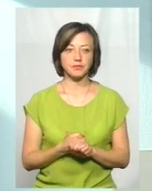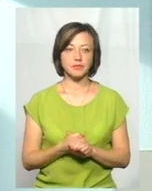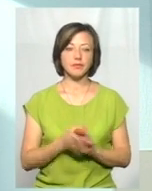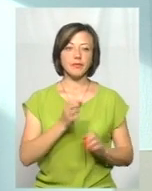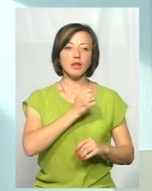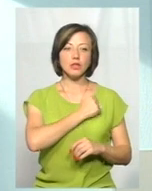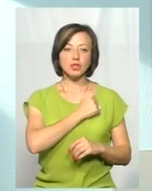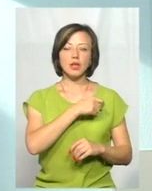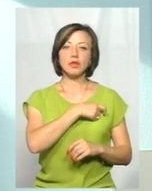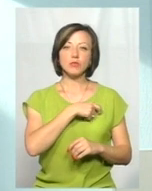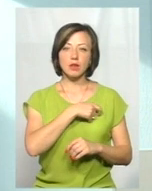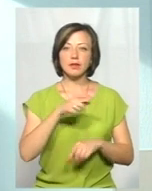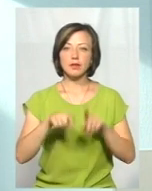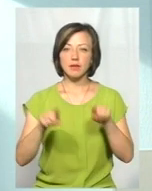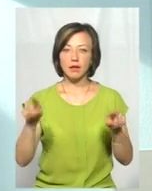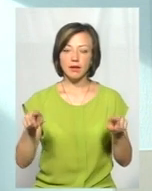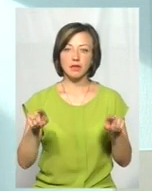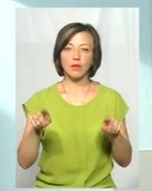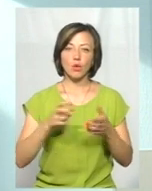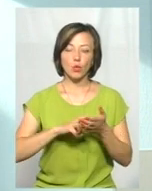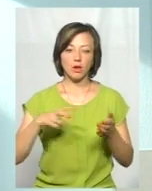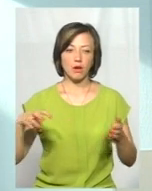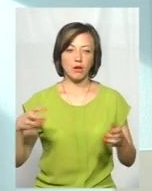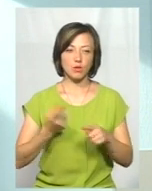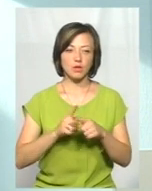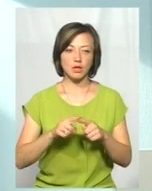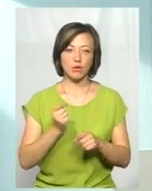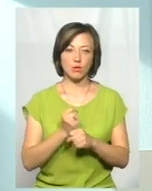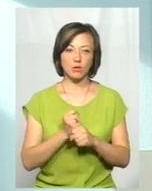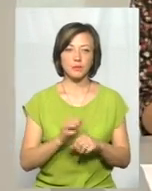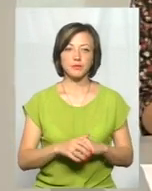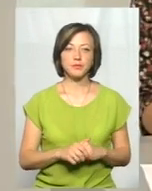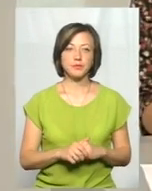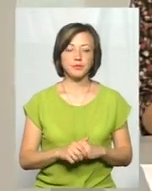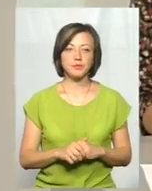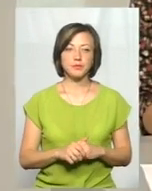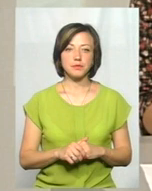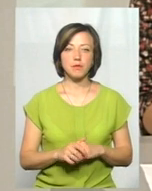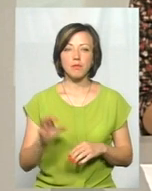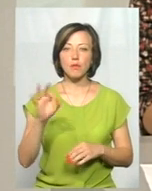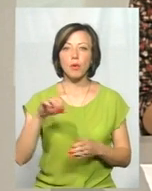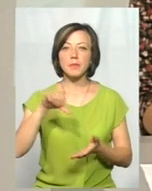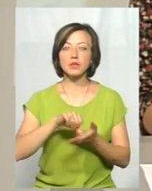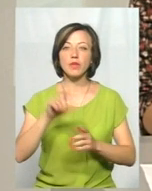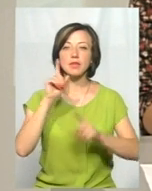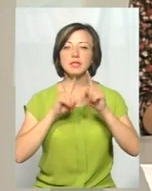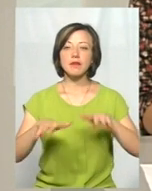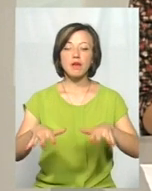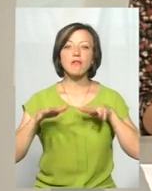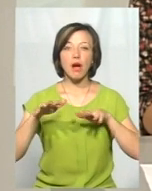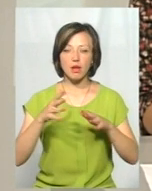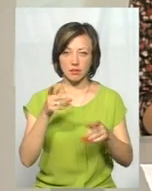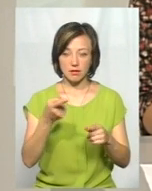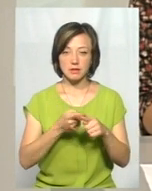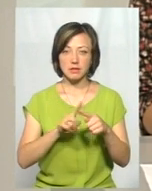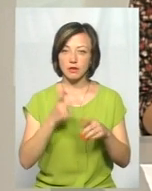жаль, депутати деякі окремі уникають цієї роботи. Щодо присутності на засіданнях? На засіданнях, так, про